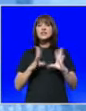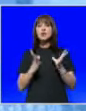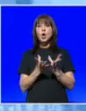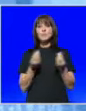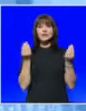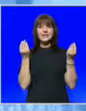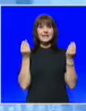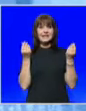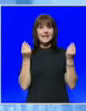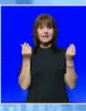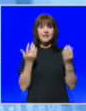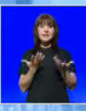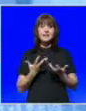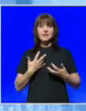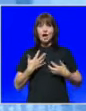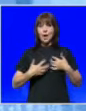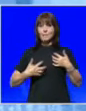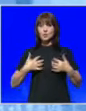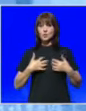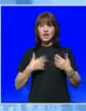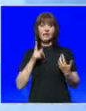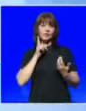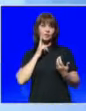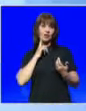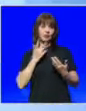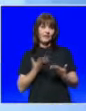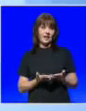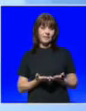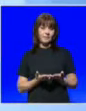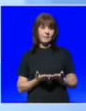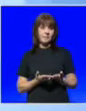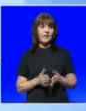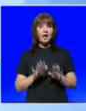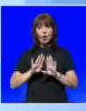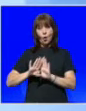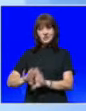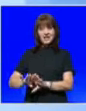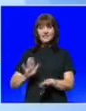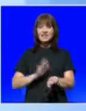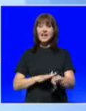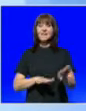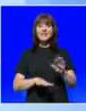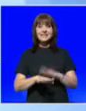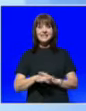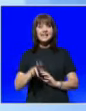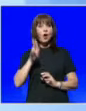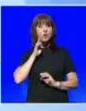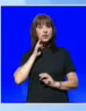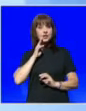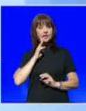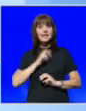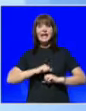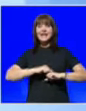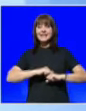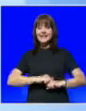ценности и общочовешки и национални ценности. Оставяте в ръцете на учителите и на директорите да решават тези проблеми,